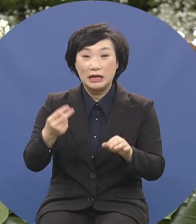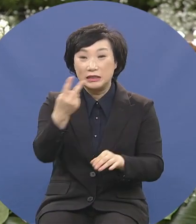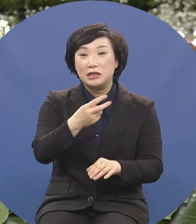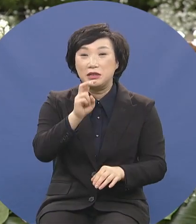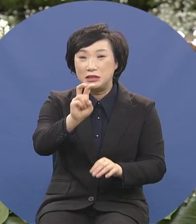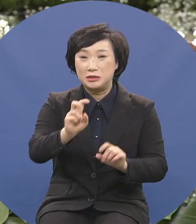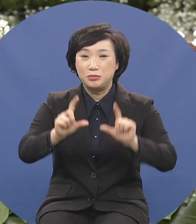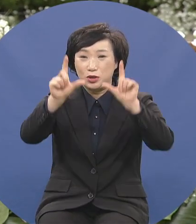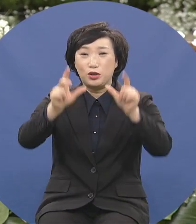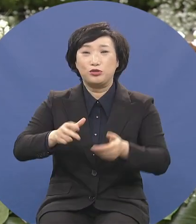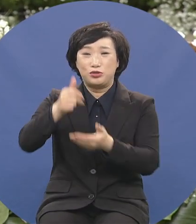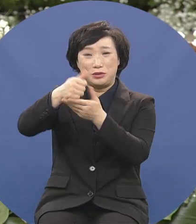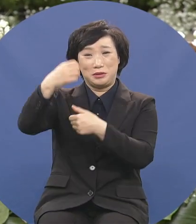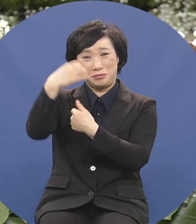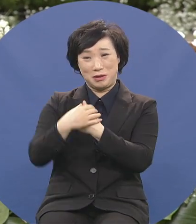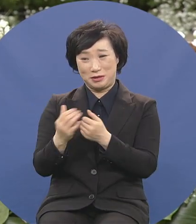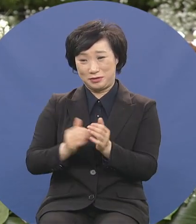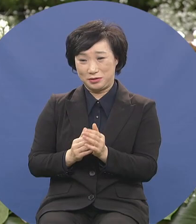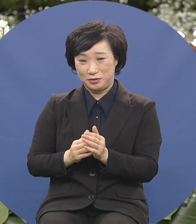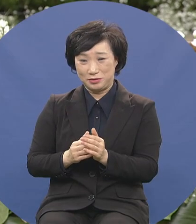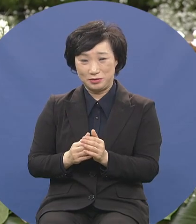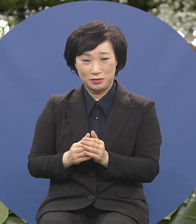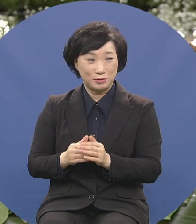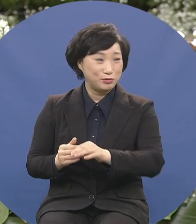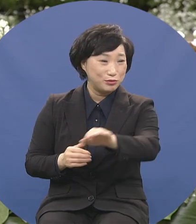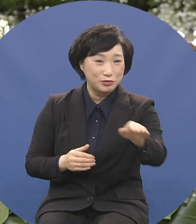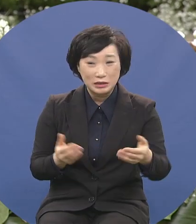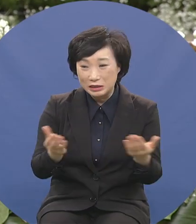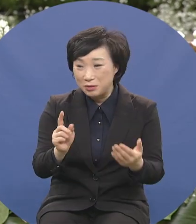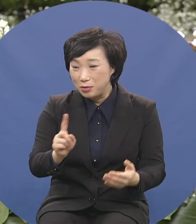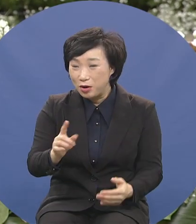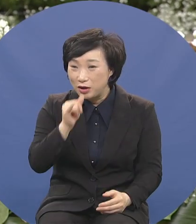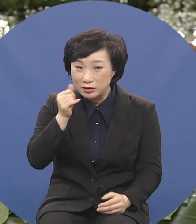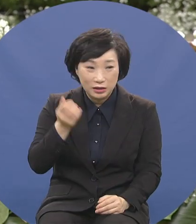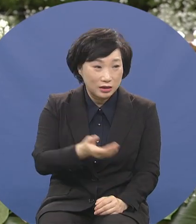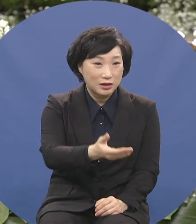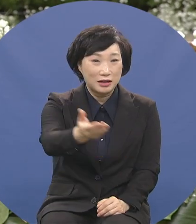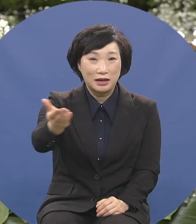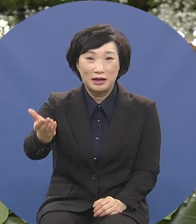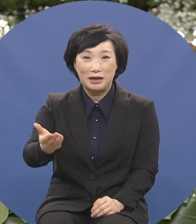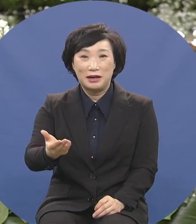2020년 주님이 주셨는데 무엇 하셨습니까?